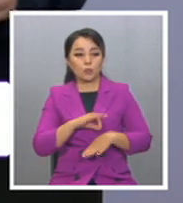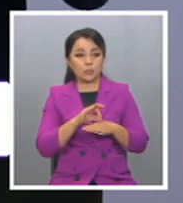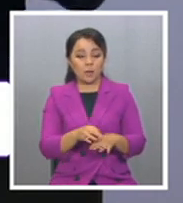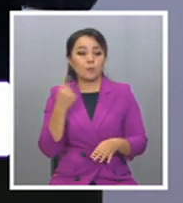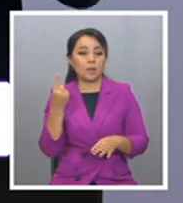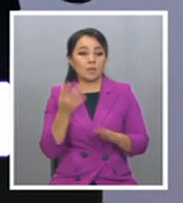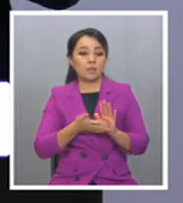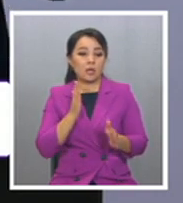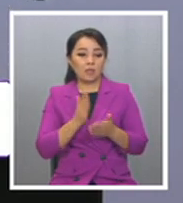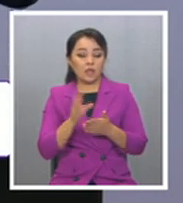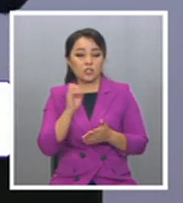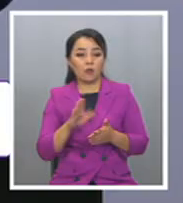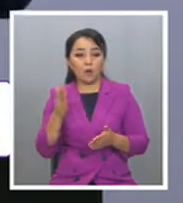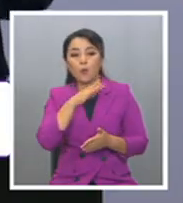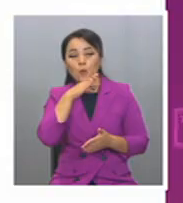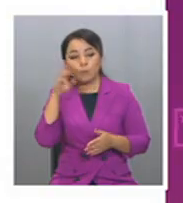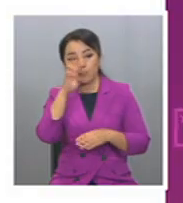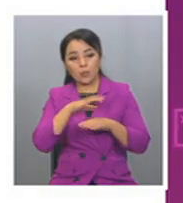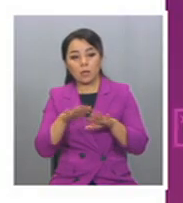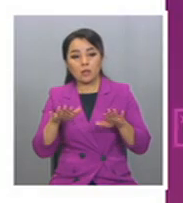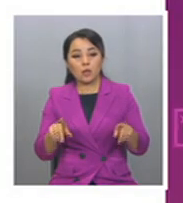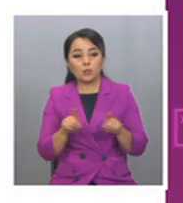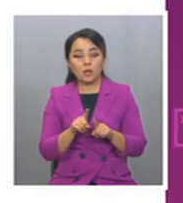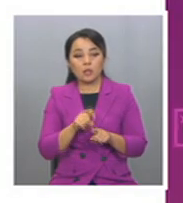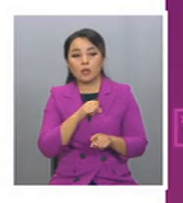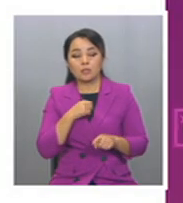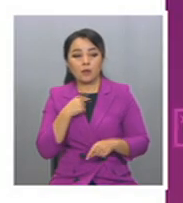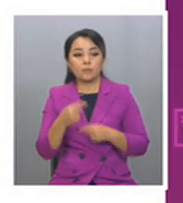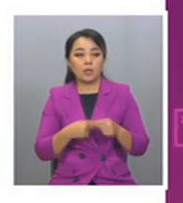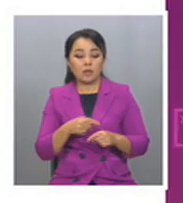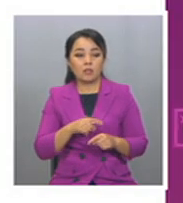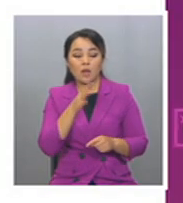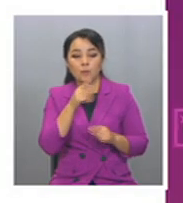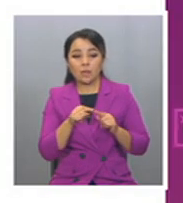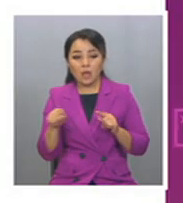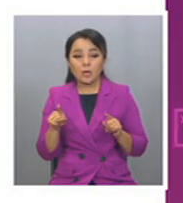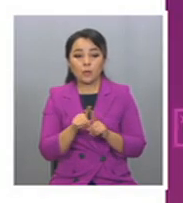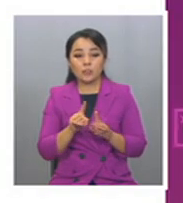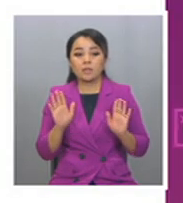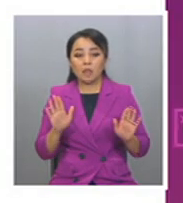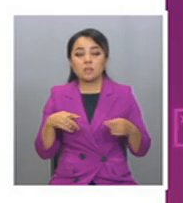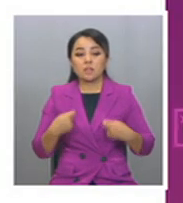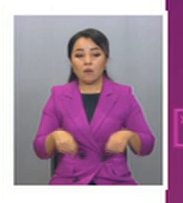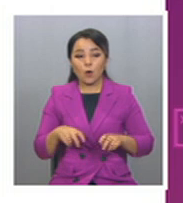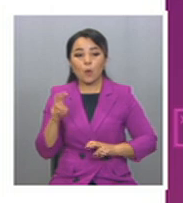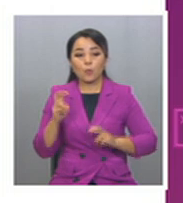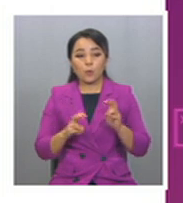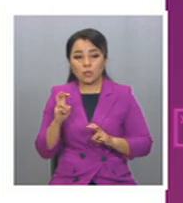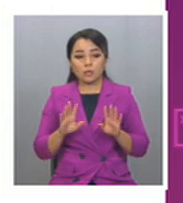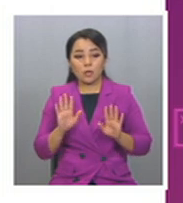кезекте Еуропаның көптеген мемлекеттері ендігі сәтте тек қана тауарларды өндіруді ғана